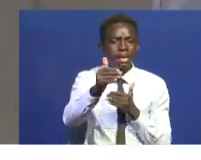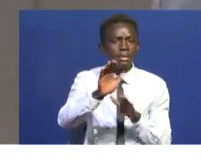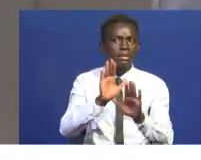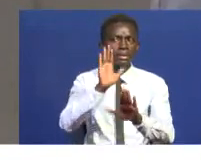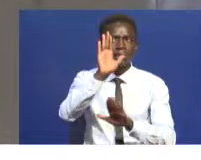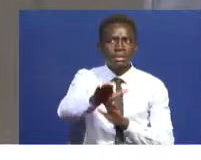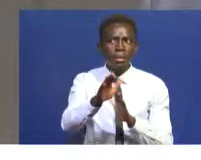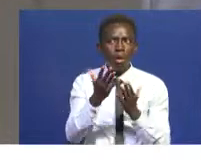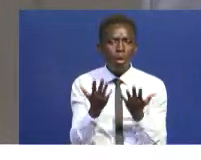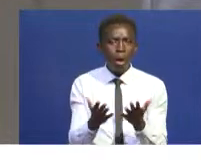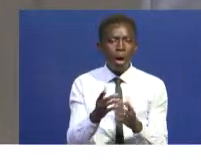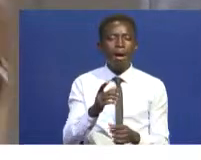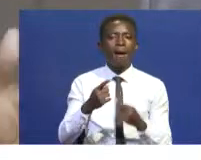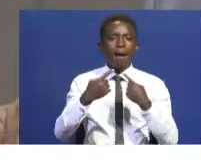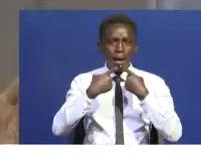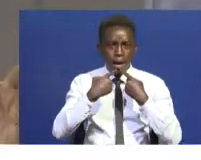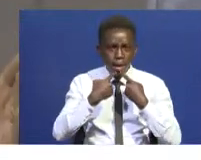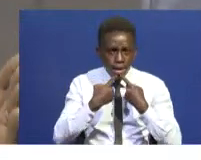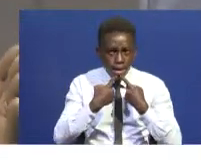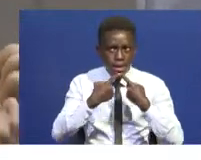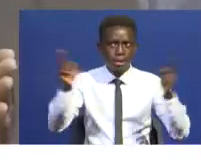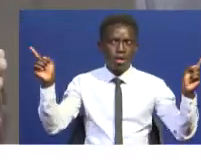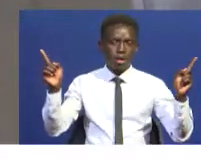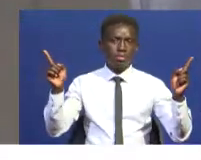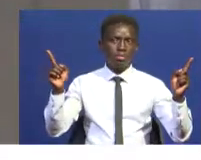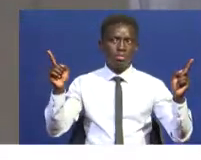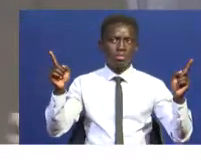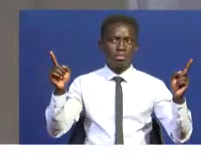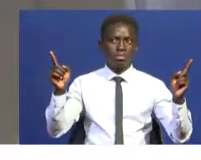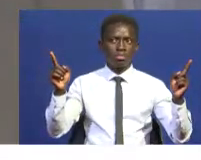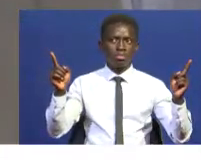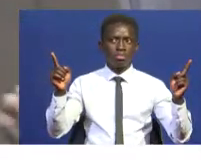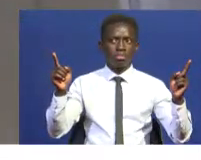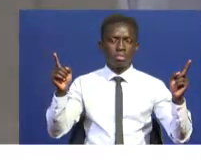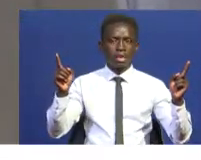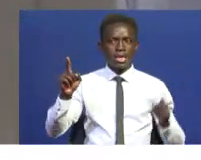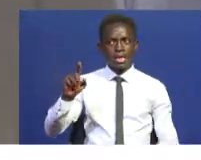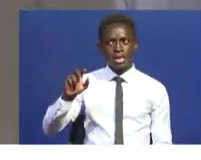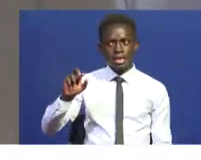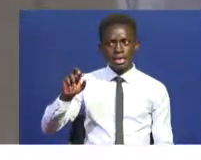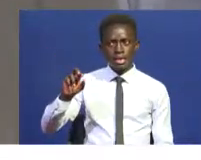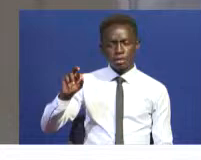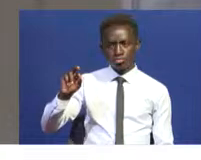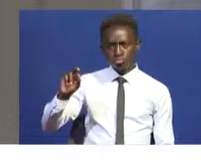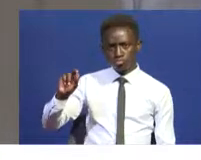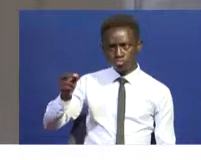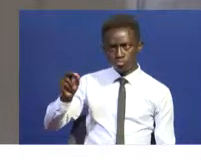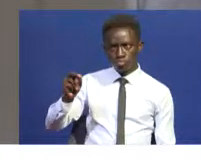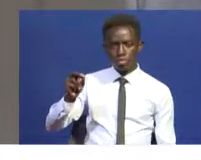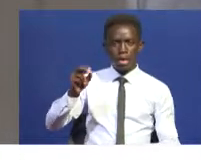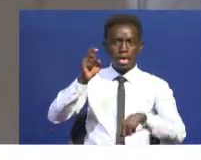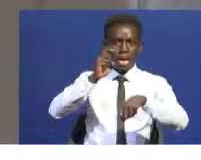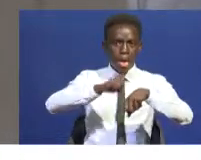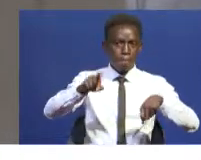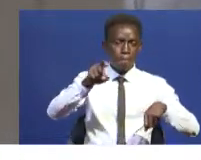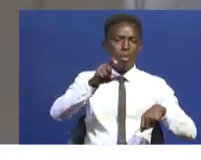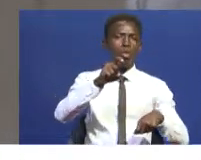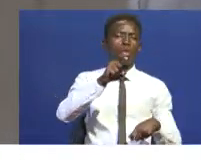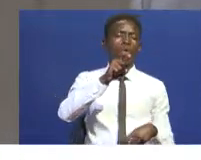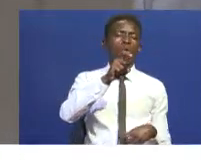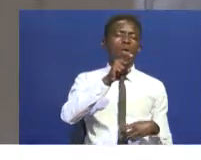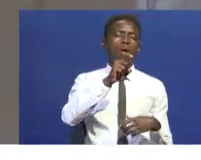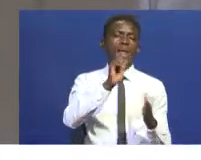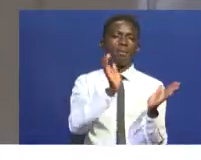a declaration of Gema. Yes. Gikuyu, it will be Gikuyu, Embu, Meru,